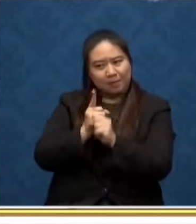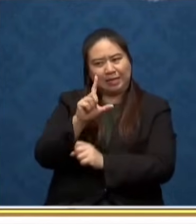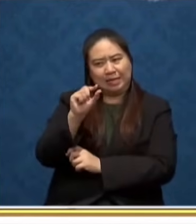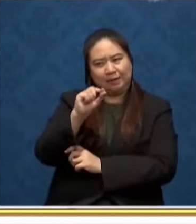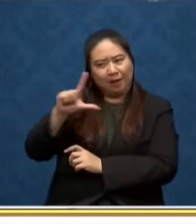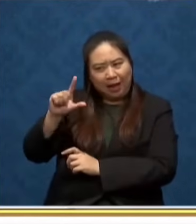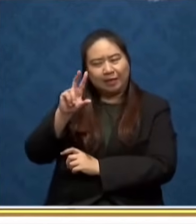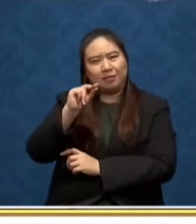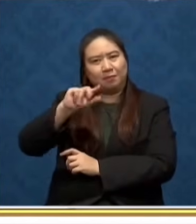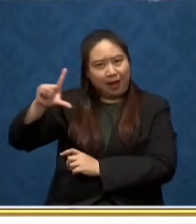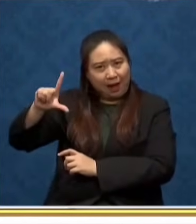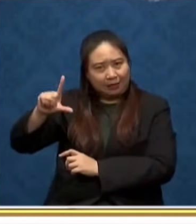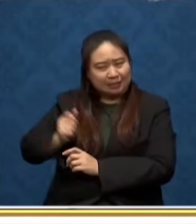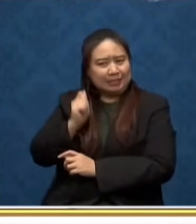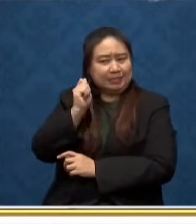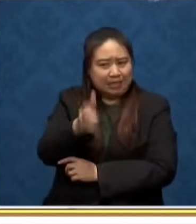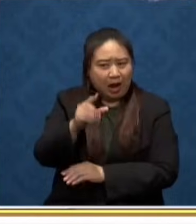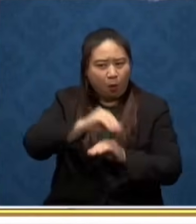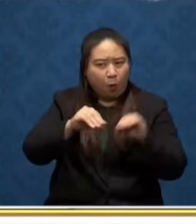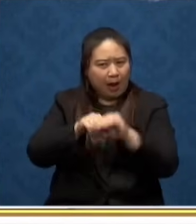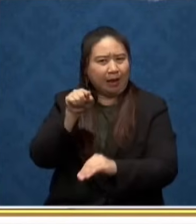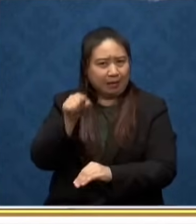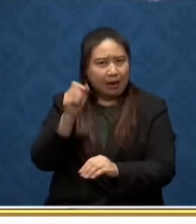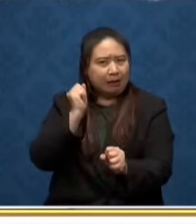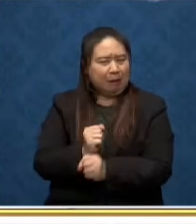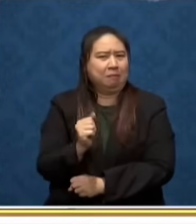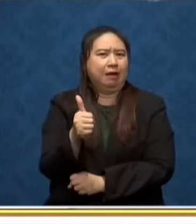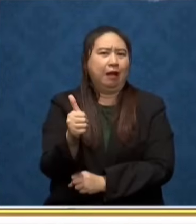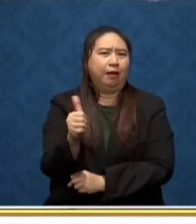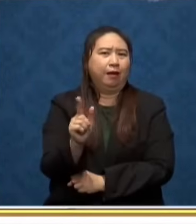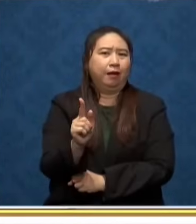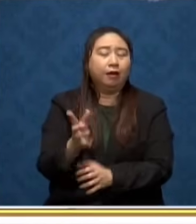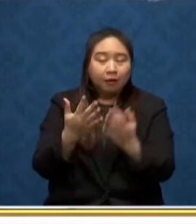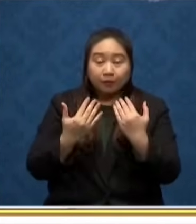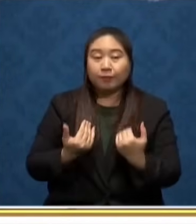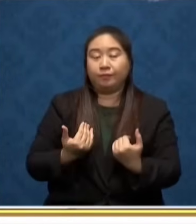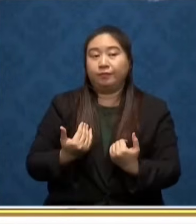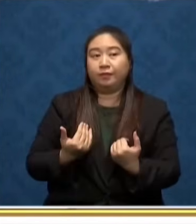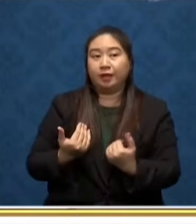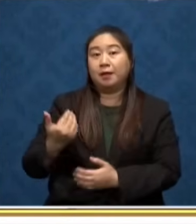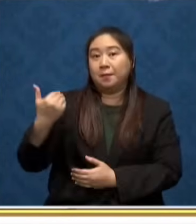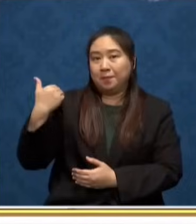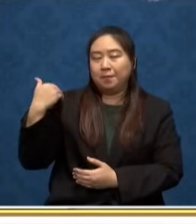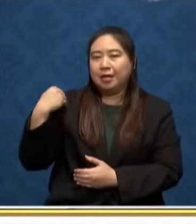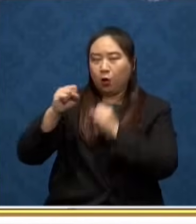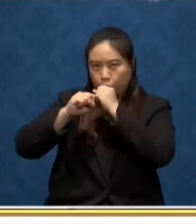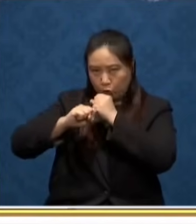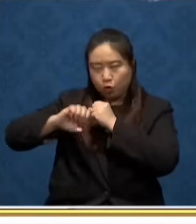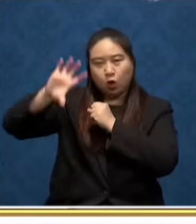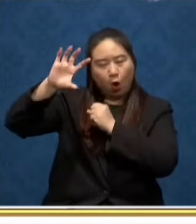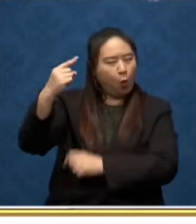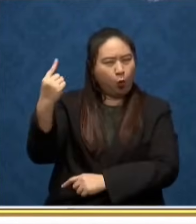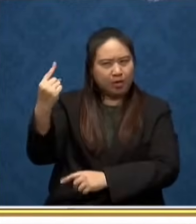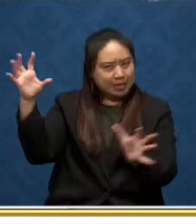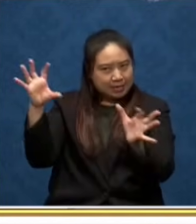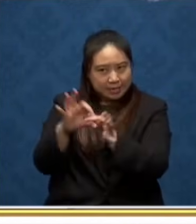จัดซื้อจัดจ้างในโครงการแบบนี้ได้อย่างไรข้อกล่าวหานี้นะคะมีกสทช.ท่านหนึ่งนี่เกี่ยวข้อง